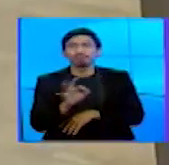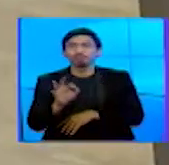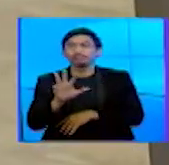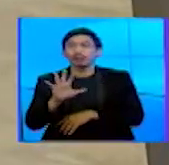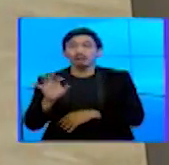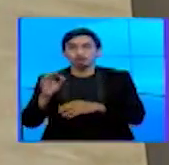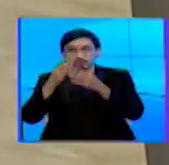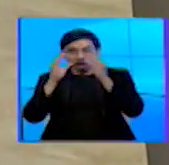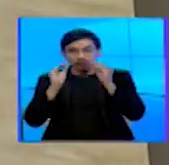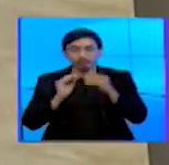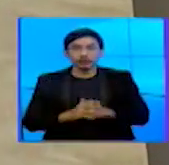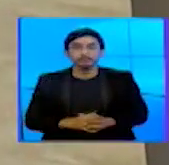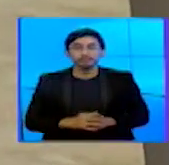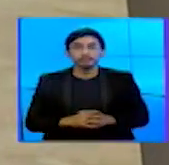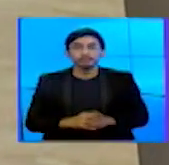perawat